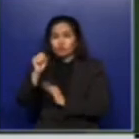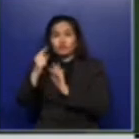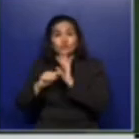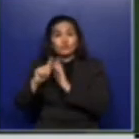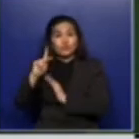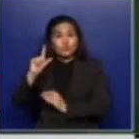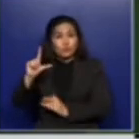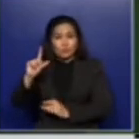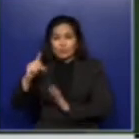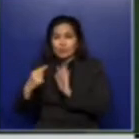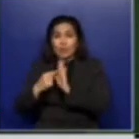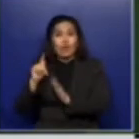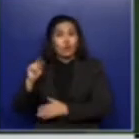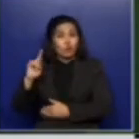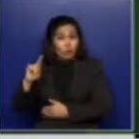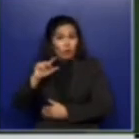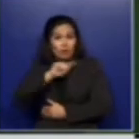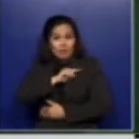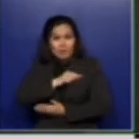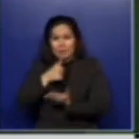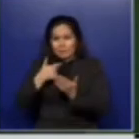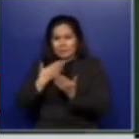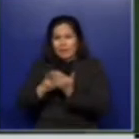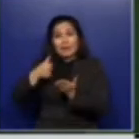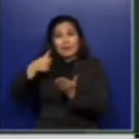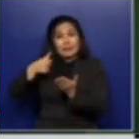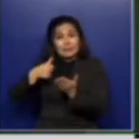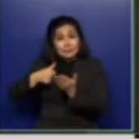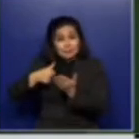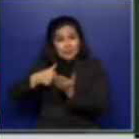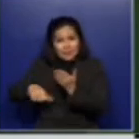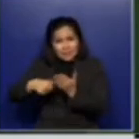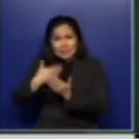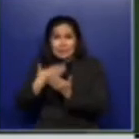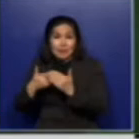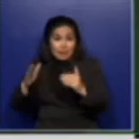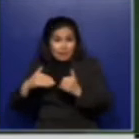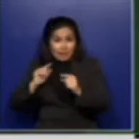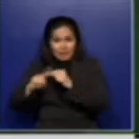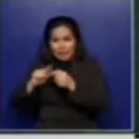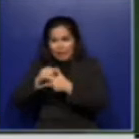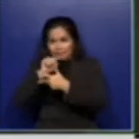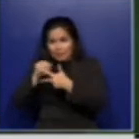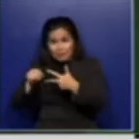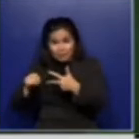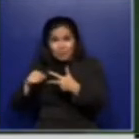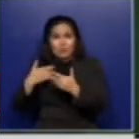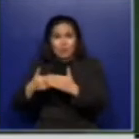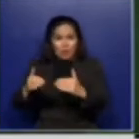มหลักที่จะจัดเก็บรายได้ซึ่งรัฐบาลคาดว่าจะสามารถจัดเก็บได้